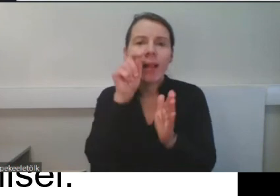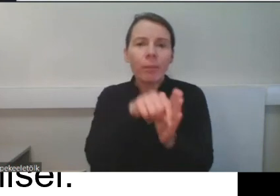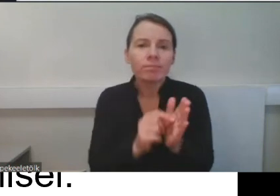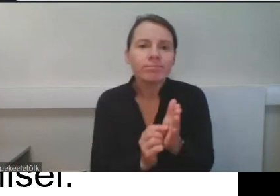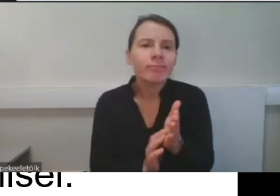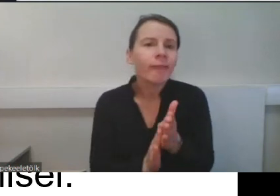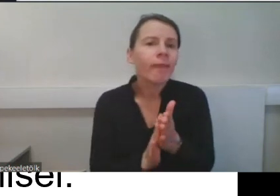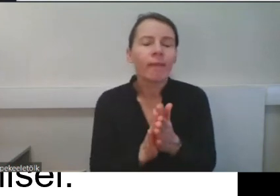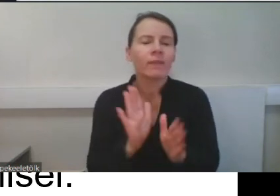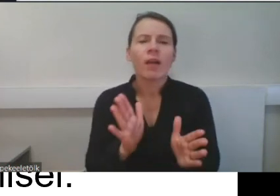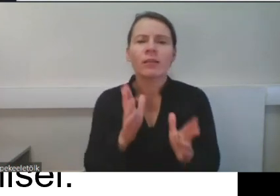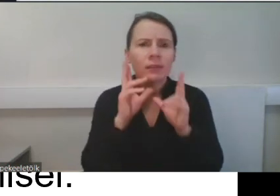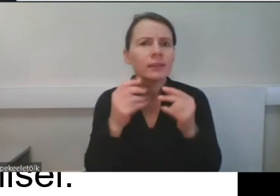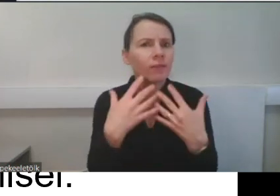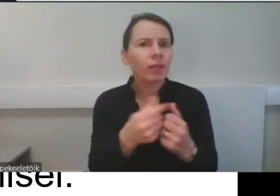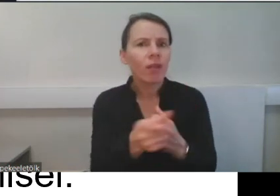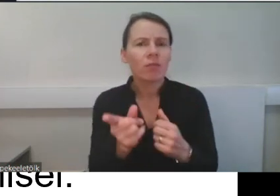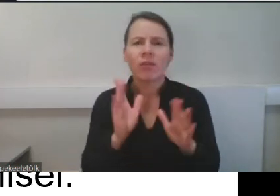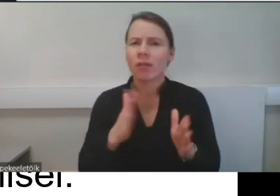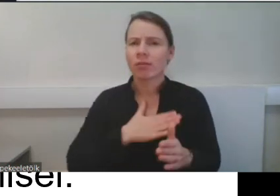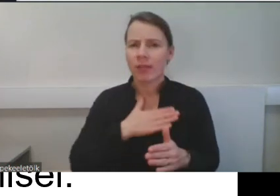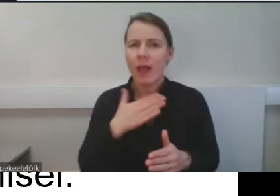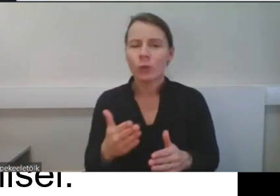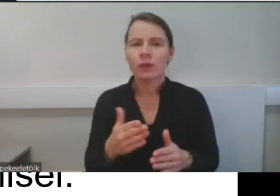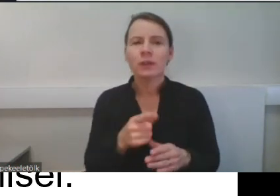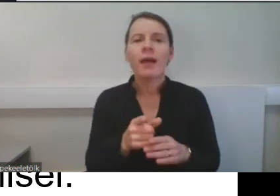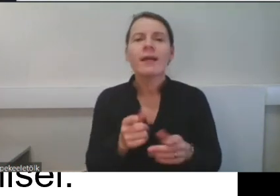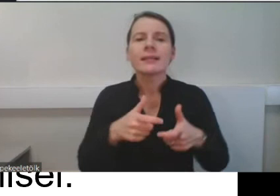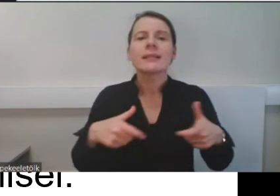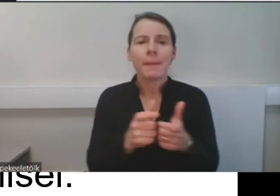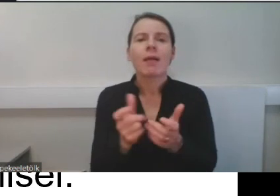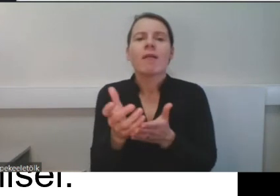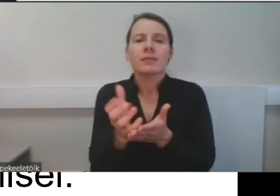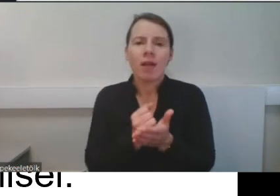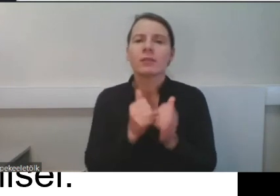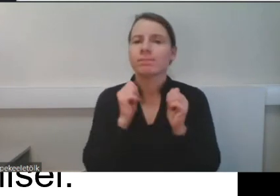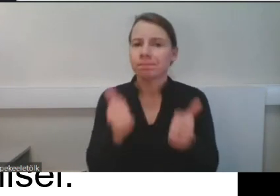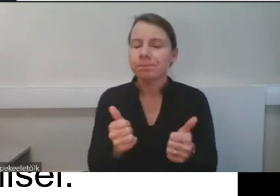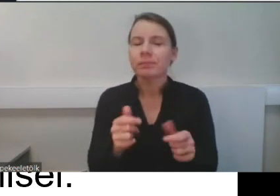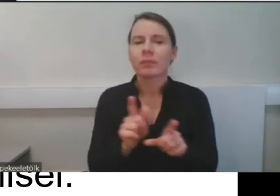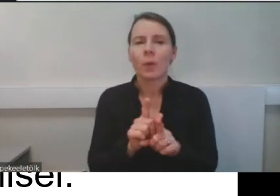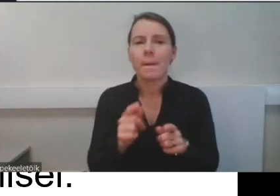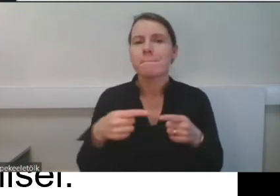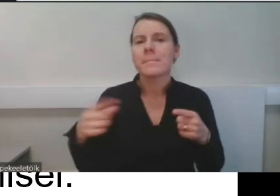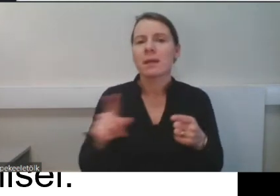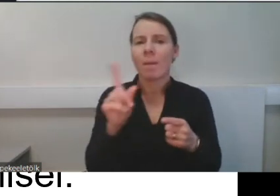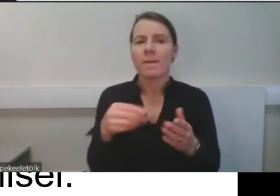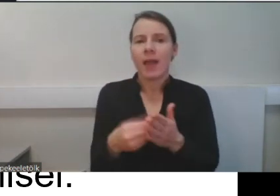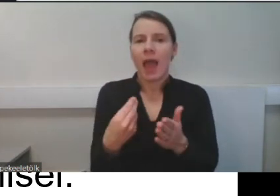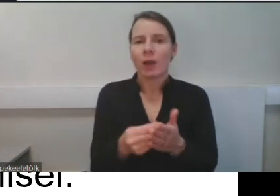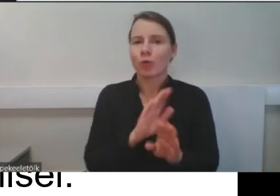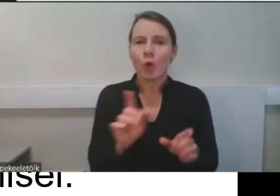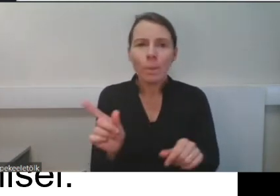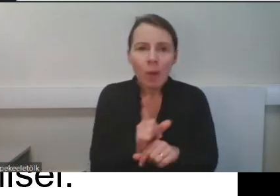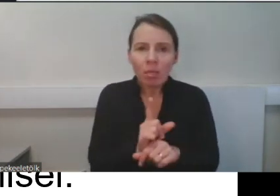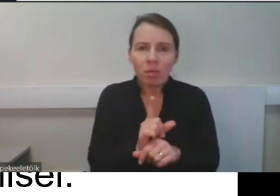Ja ma saan aru, et mul hakkab vist aeg täis saama. Jah, et meil oli siis kell 45 siis koos